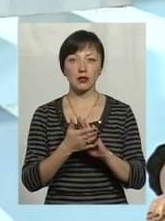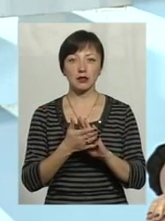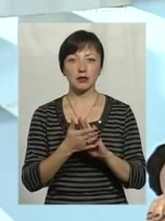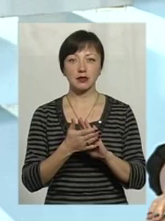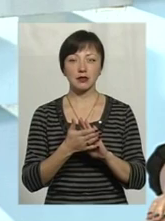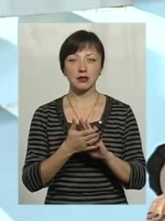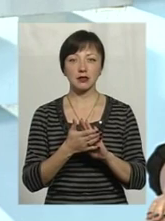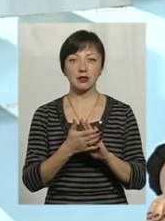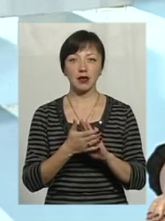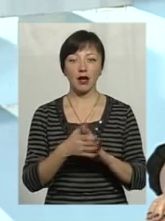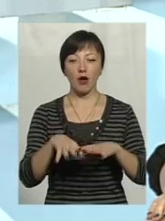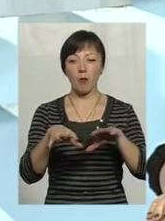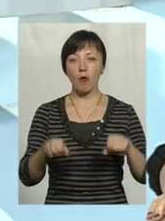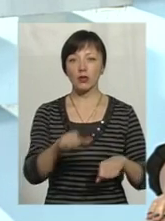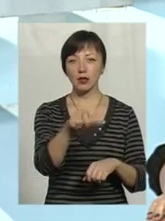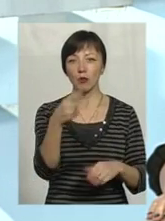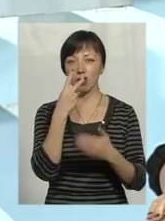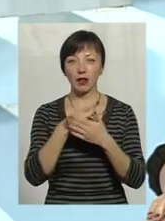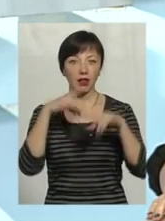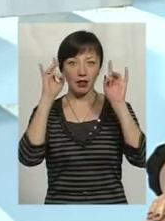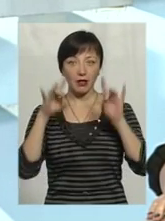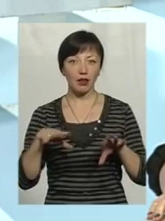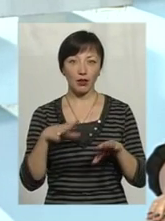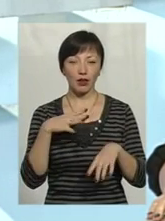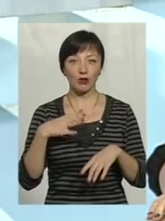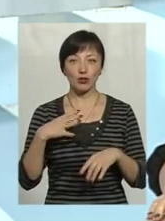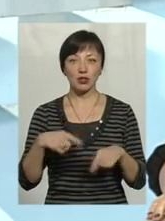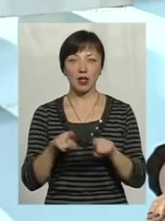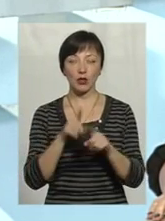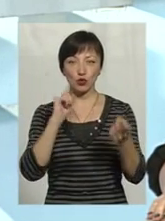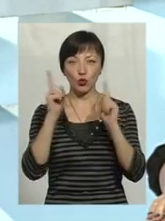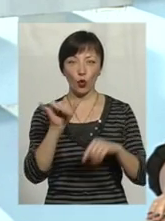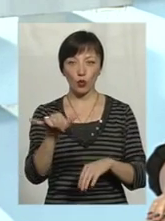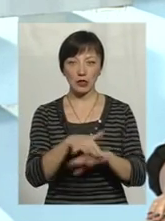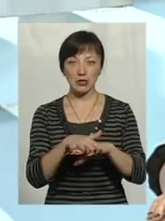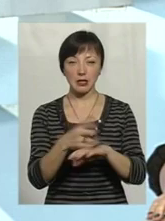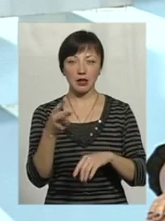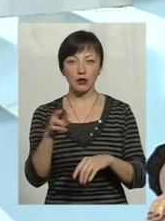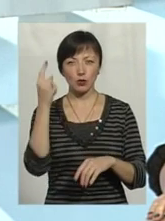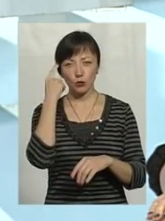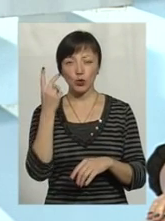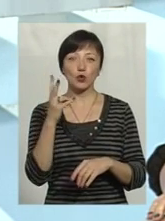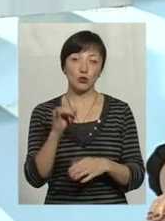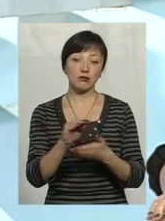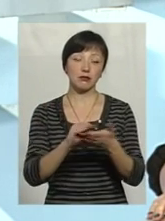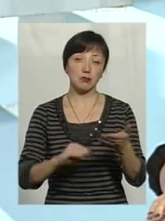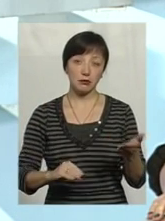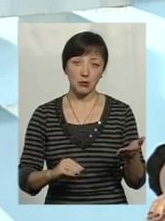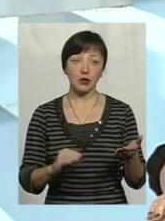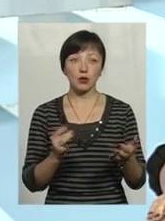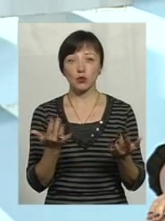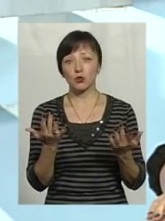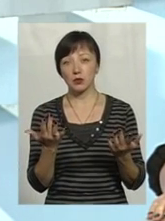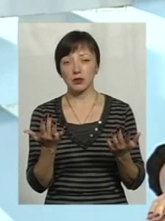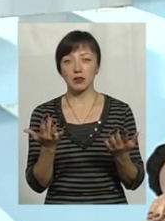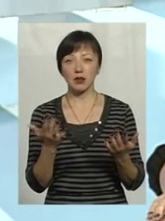посадовців, які показали, які навіть, мені здається, не очікували, що буде такий шок в населення. Все ж таки думали, ну, продекларую там, ну, пару